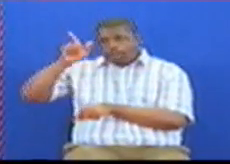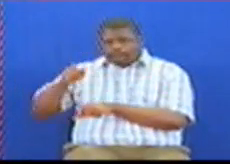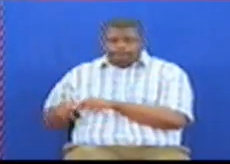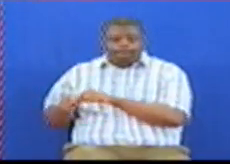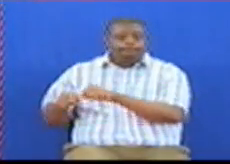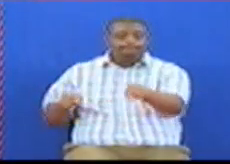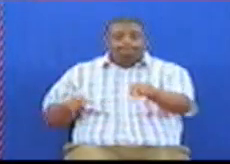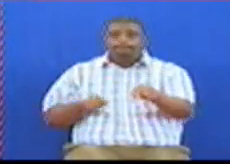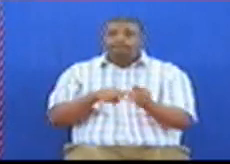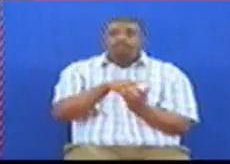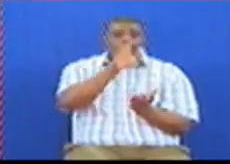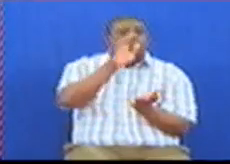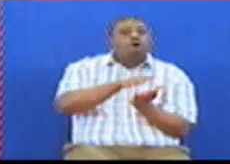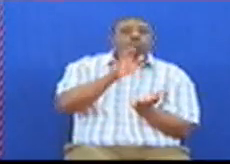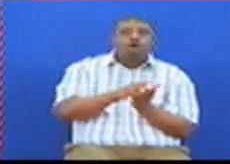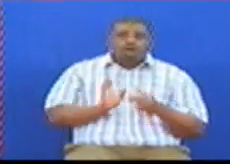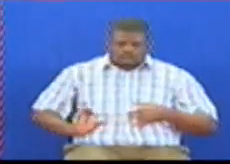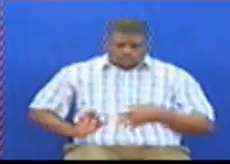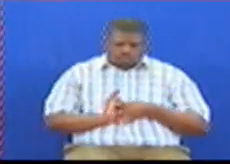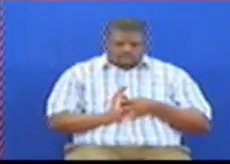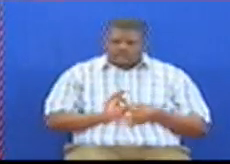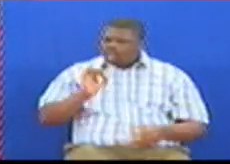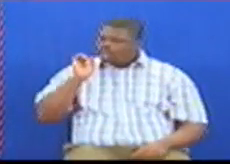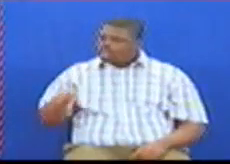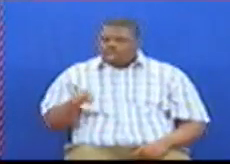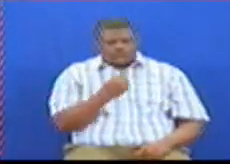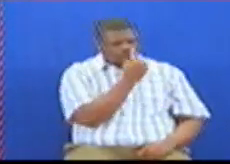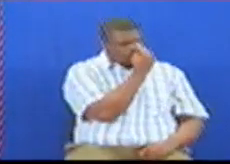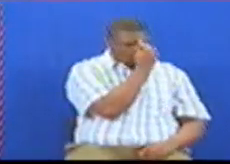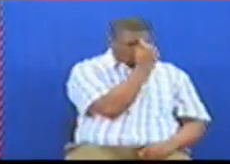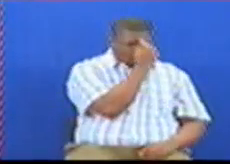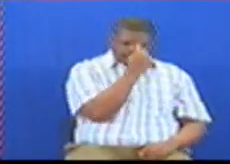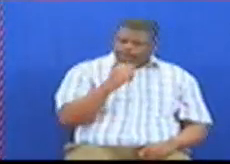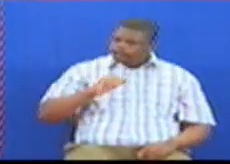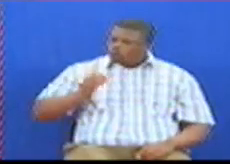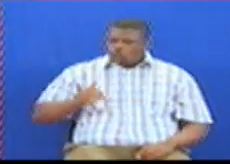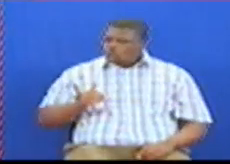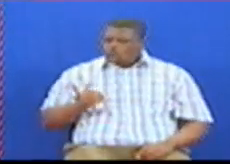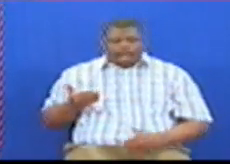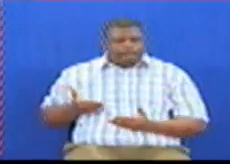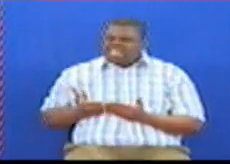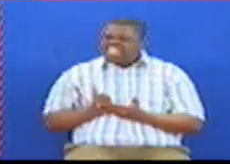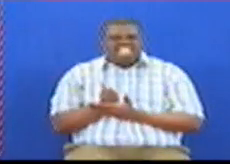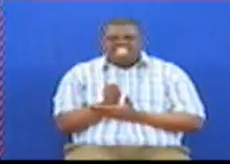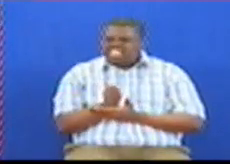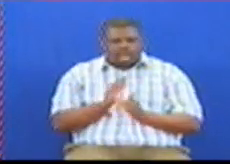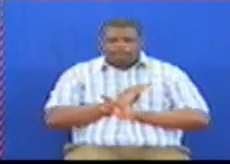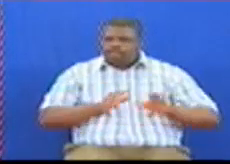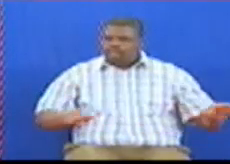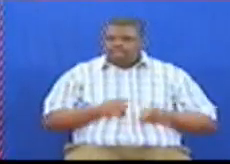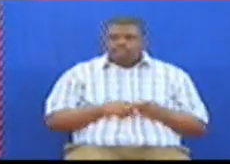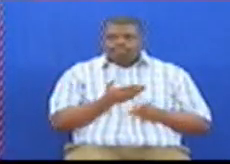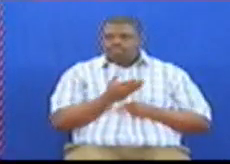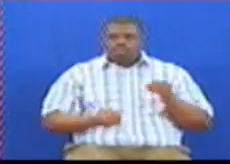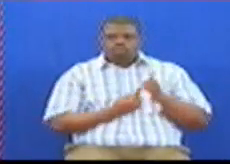inaunganisha mikoa ya Iringa, Dodoma na Morogoro haipitiki kabisa. Lakini pamoja na hiyo kuna barabara nyingine kutoka Kidodi